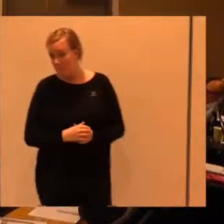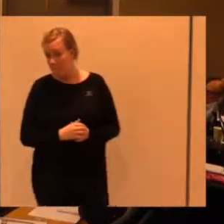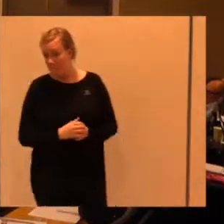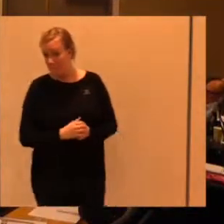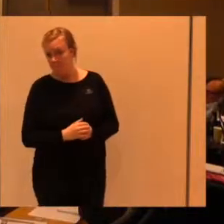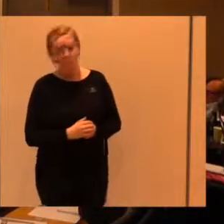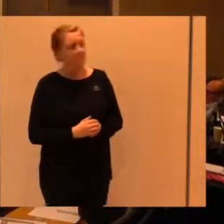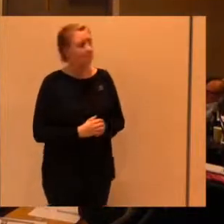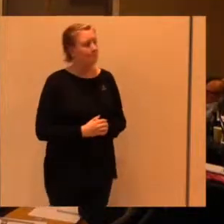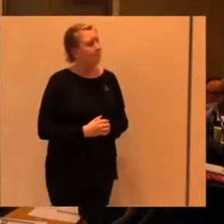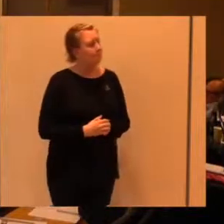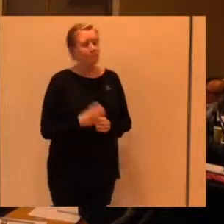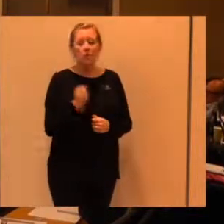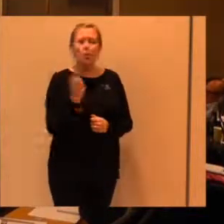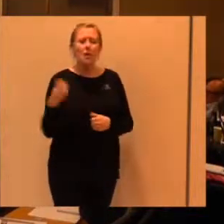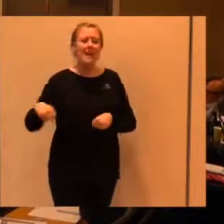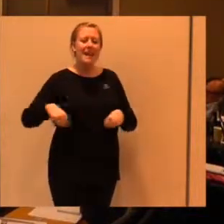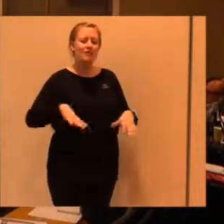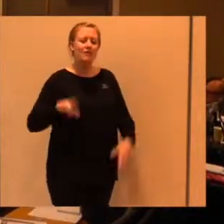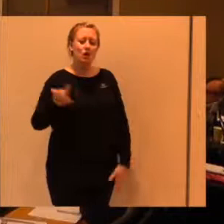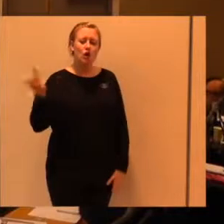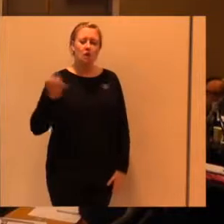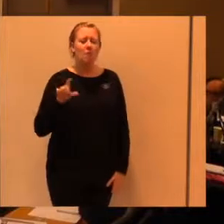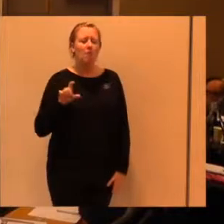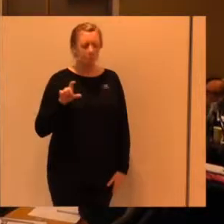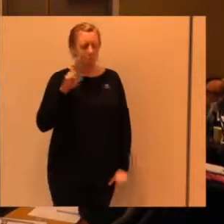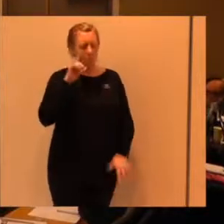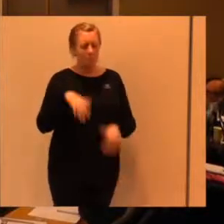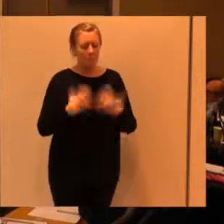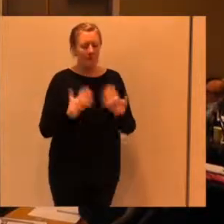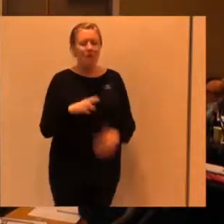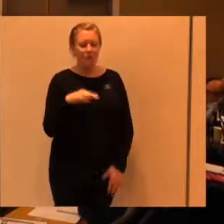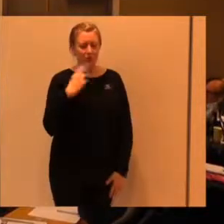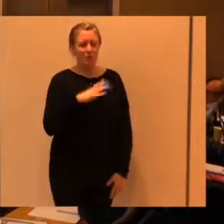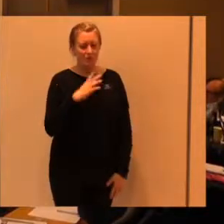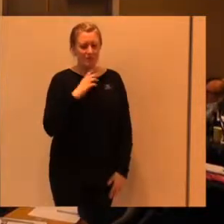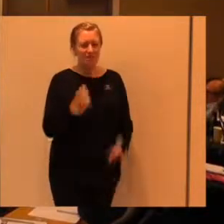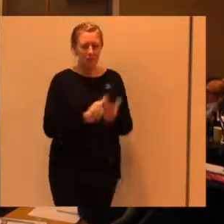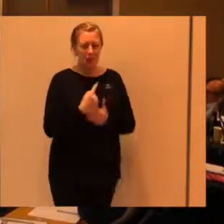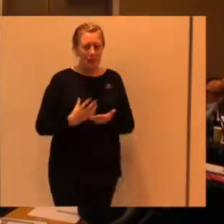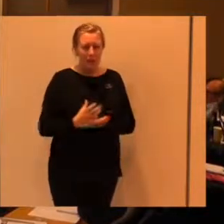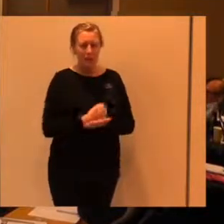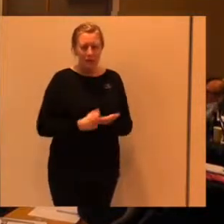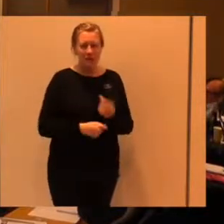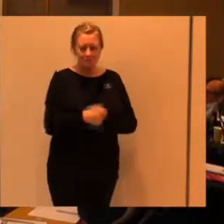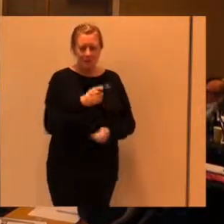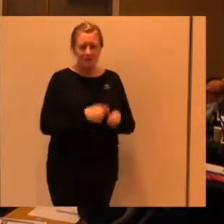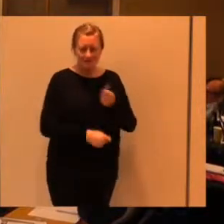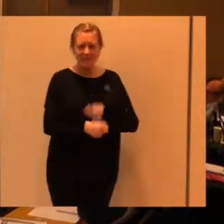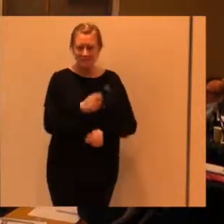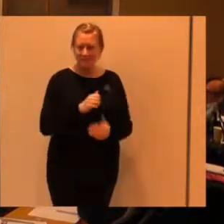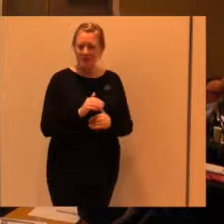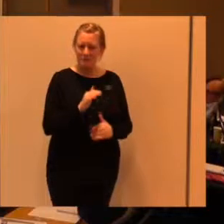Här finns det leverantörer som har förstått att det här skapar affärsmöjligheter. Vi jobbar med några sådana nu. Som tycker att